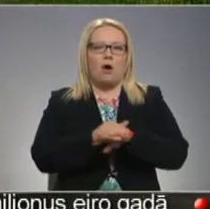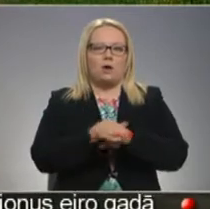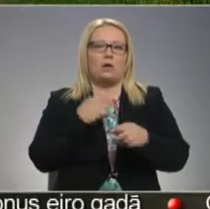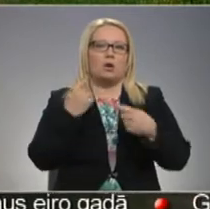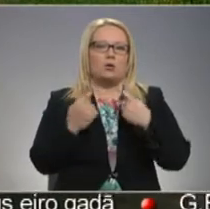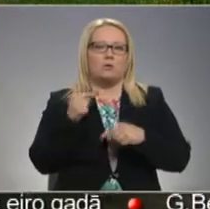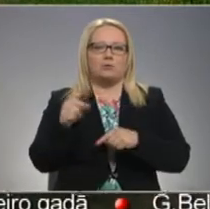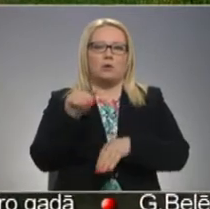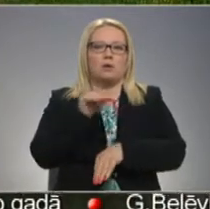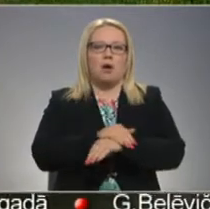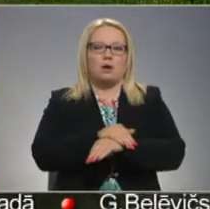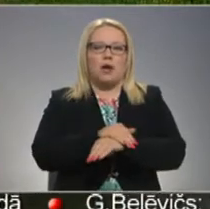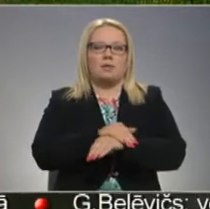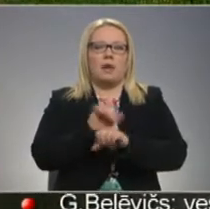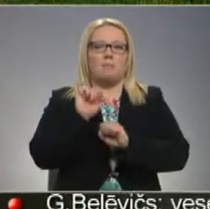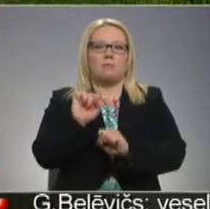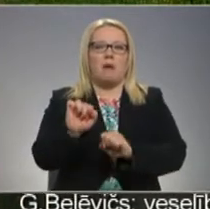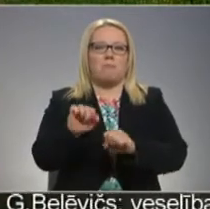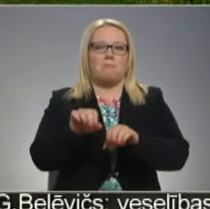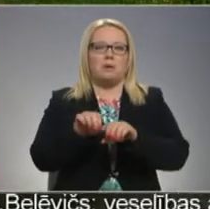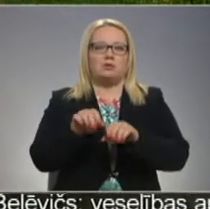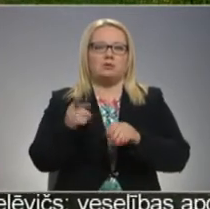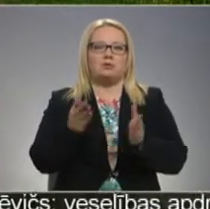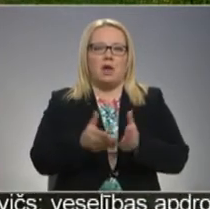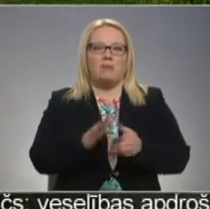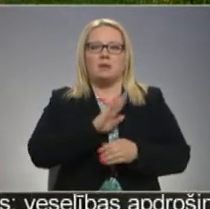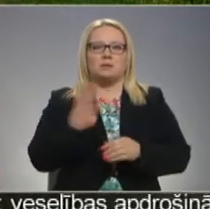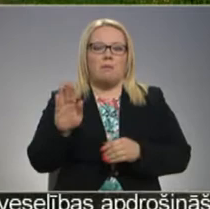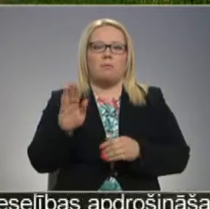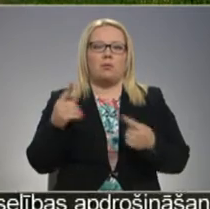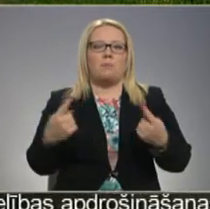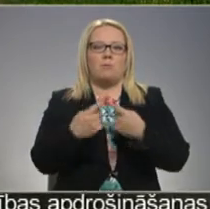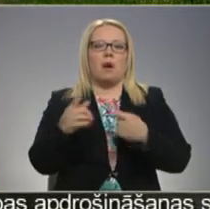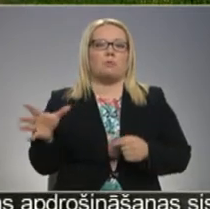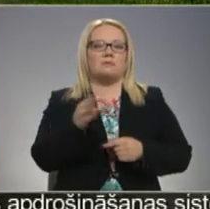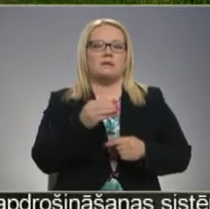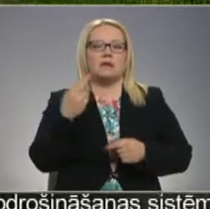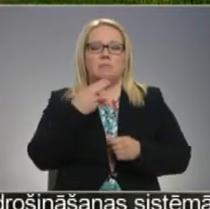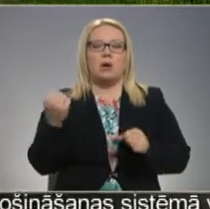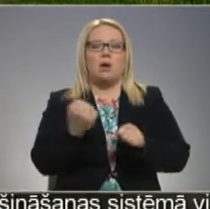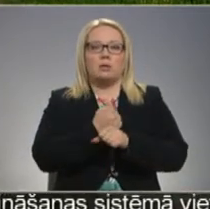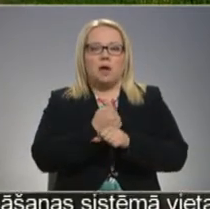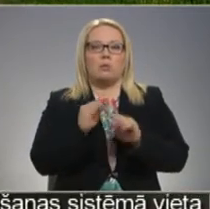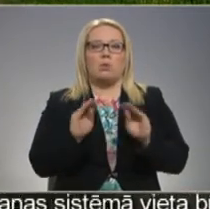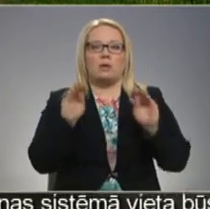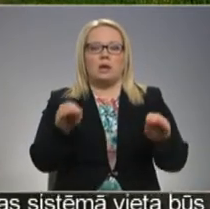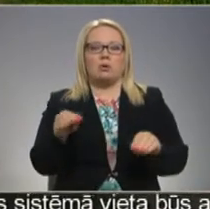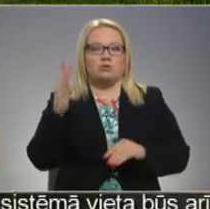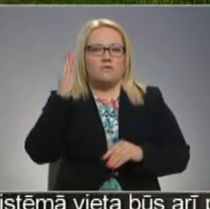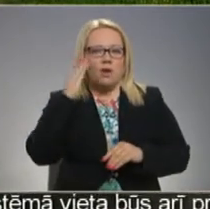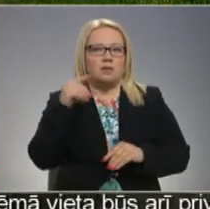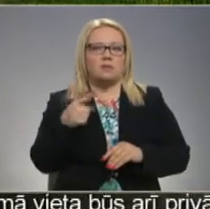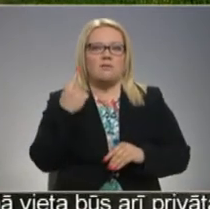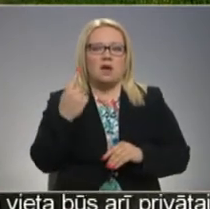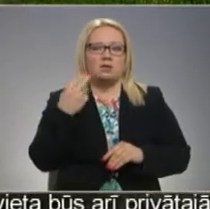par šiem konkrētajiem dambīšiem, tad varbūt tas nebūtu piemērojams visās saimniecībās, kaut gan no ierīkošanas viedokļa tas ir viens